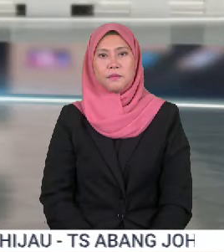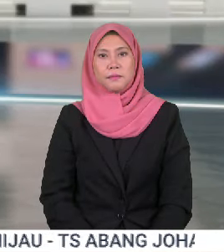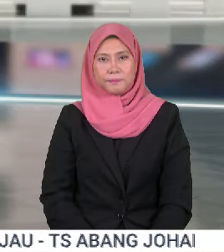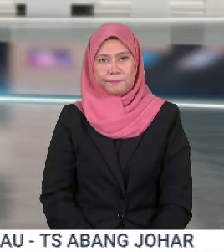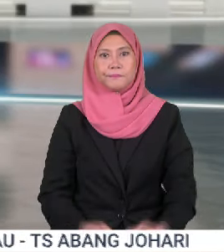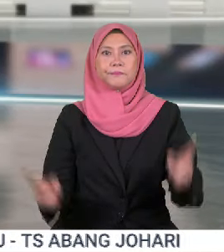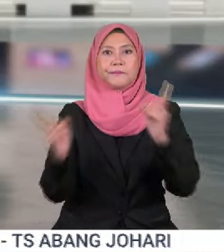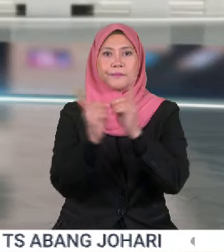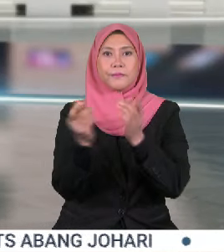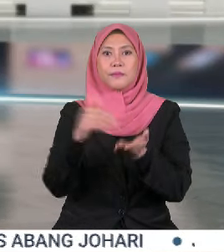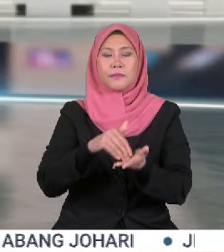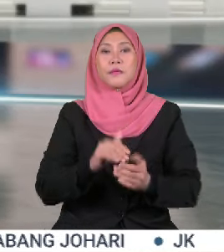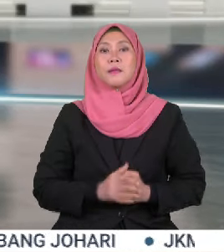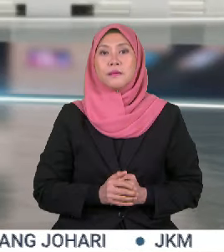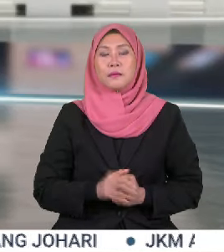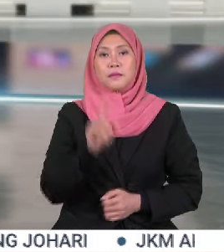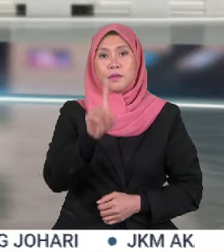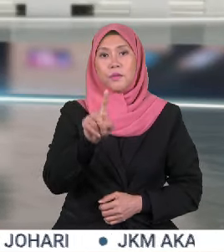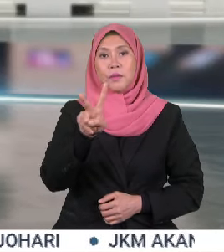bertemu kembali sebanyak